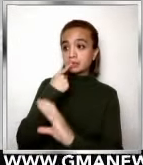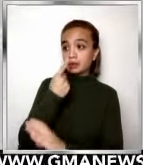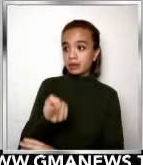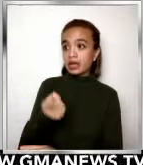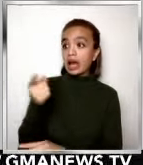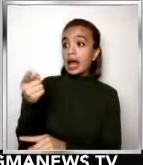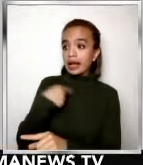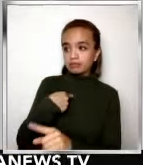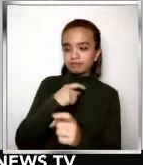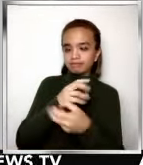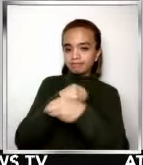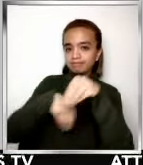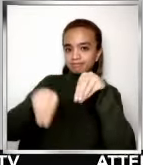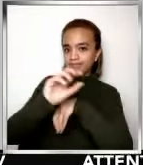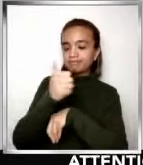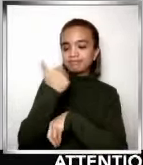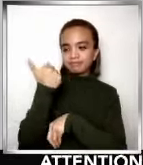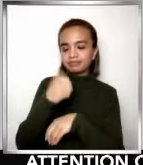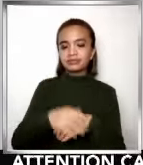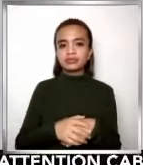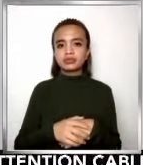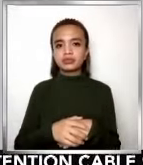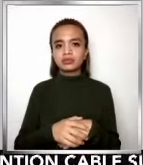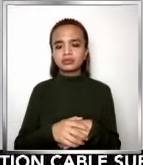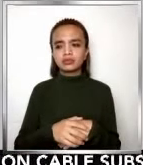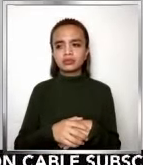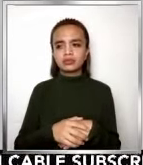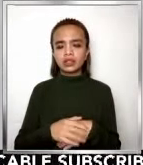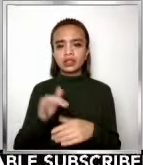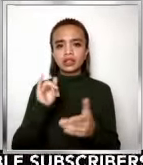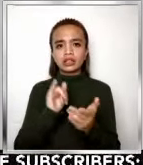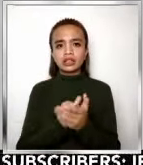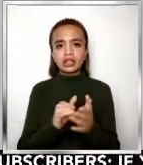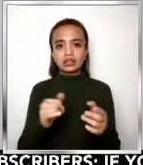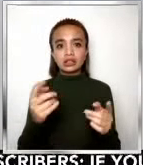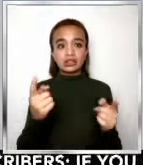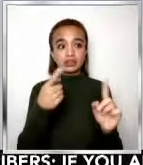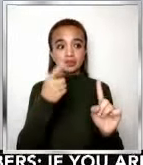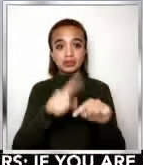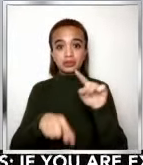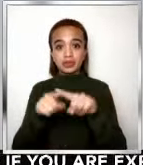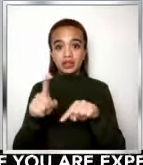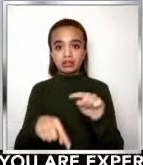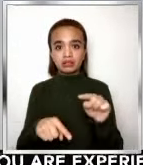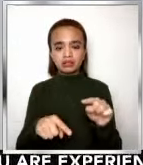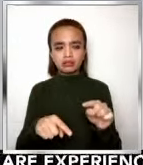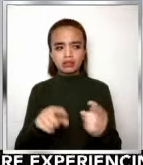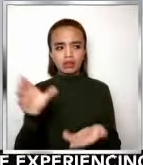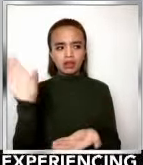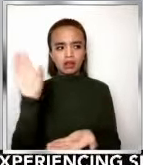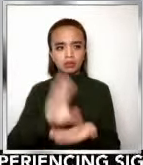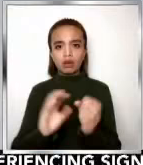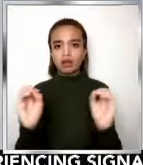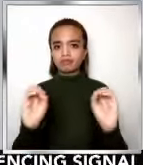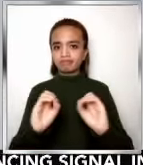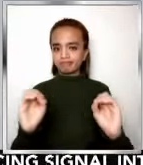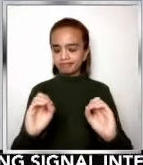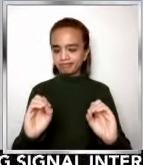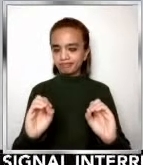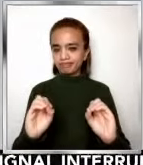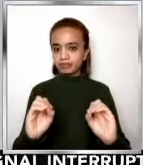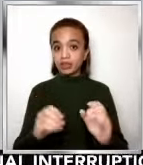iba. Dito na tumigil ang kaibigan na magbigay ng anumang tubo at hindi rin ibinalik ang